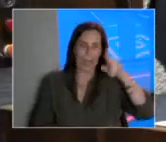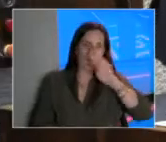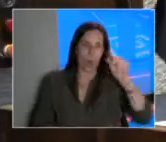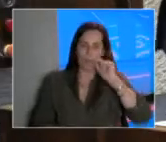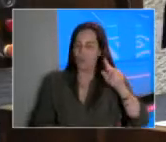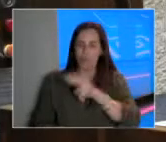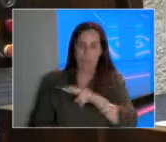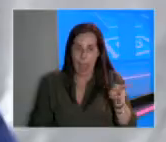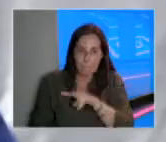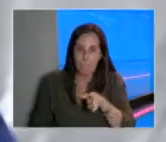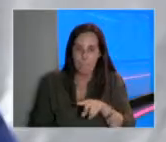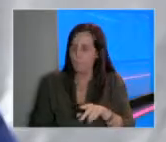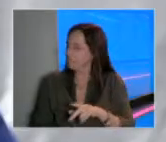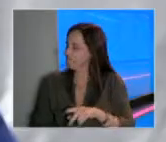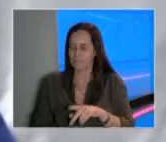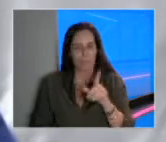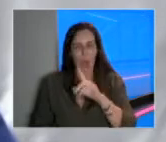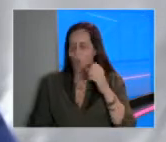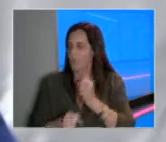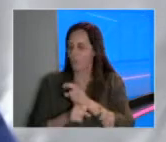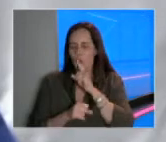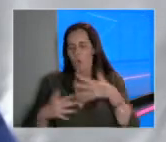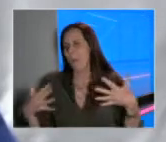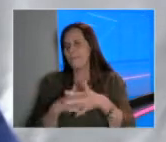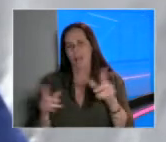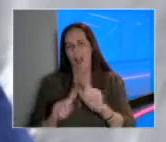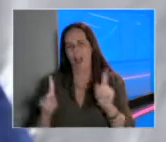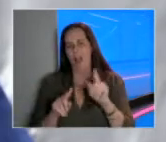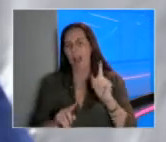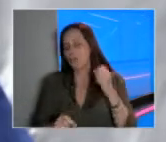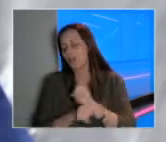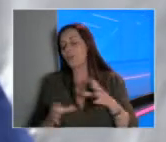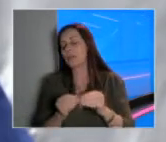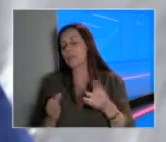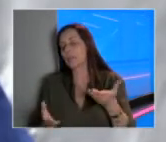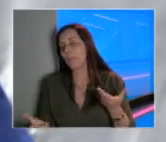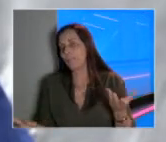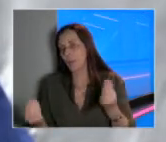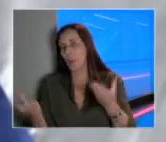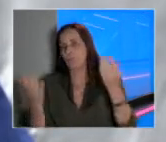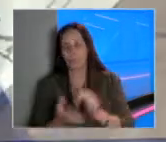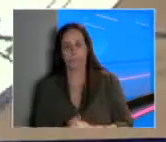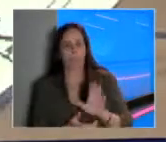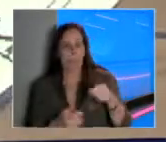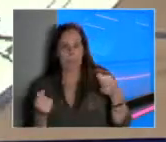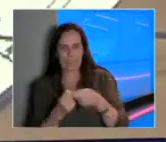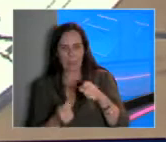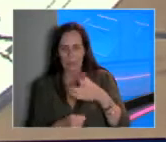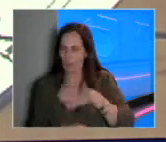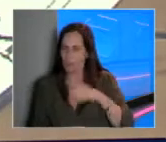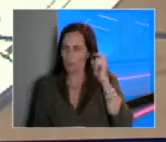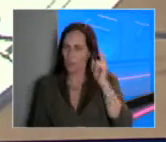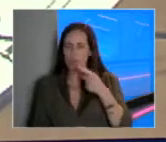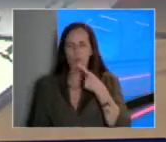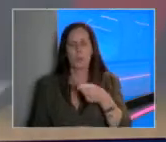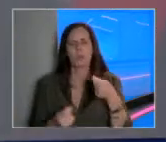ושני החלקים האלה לא הולכים לעבוד בשקט ובהרמוניה, אבל לפחות יעבדו ביחד, זה גם יהיה משהו. טוב, אז זה עוד מעט לגבי, אני ארצה לשמוע את הערכה